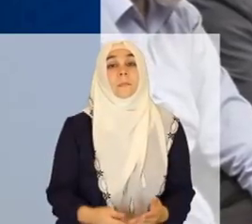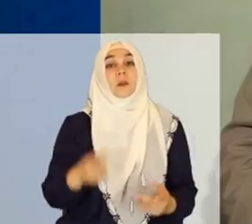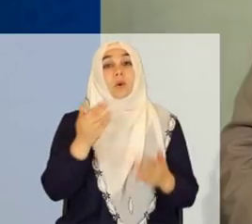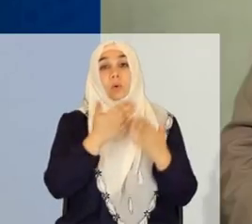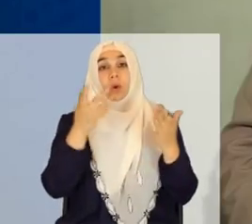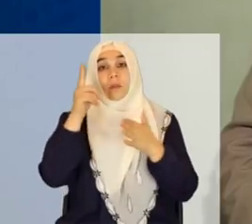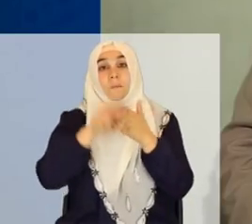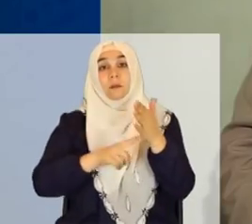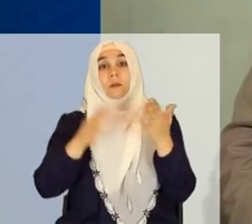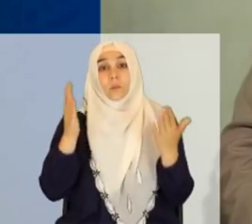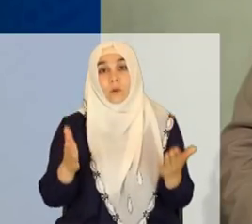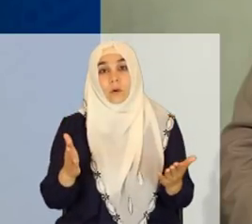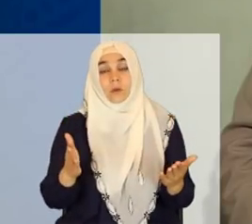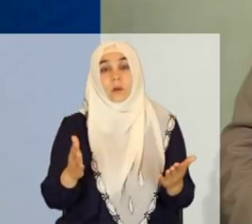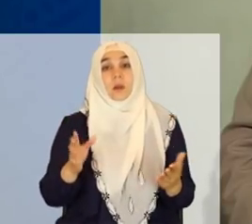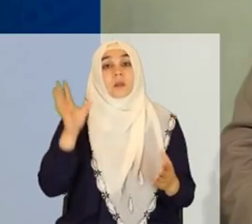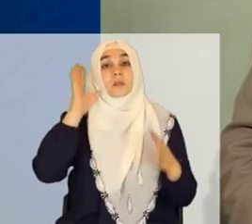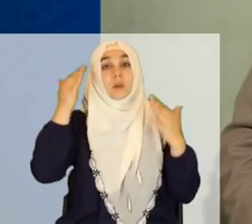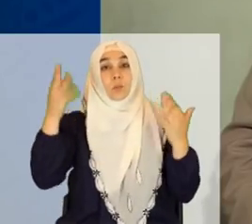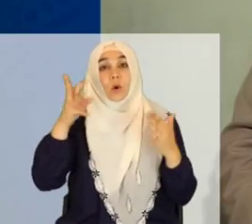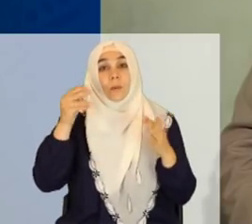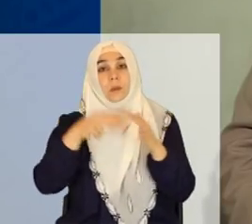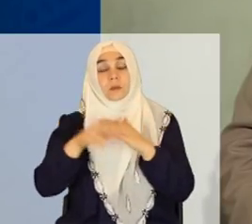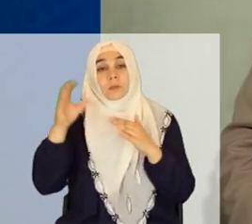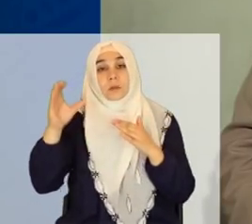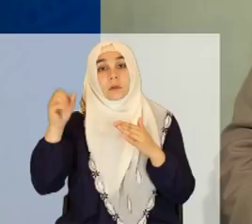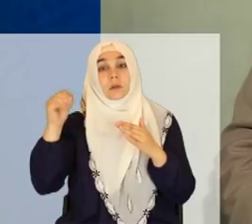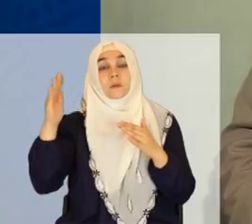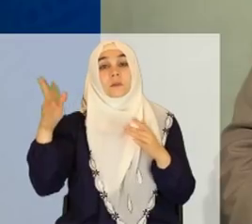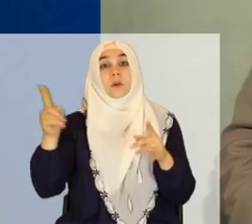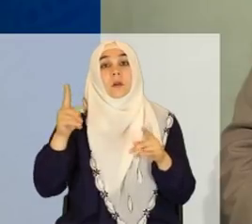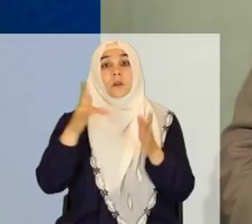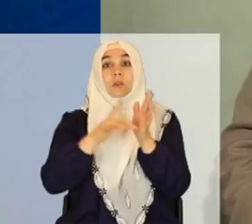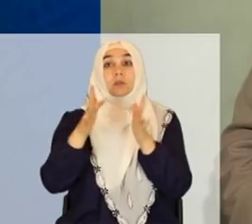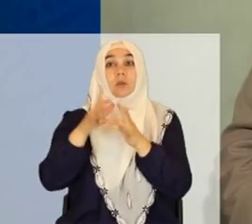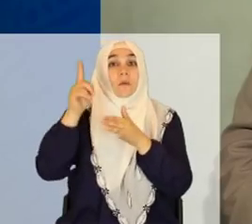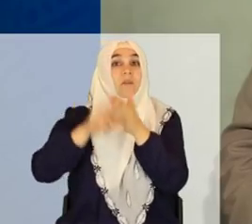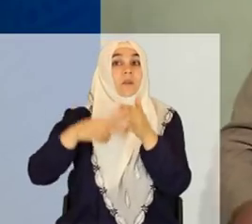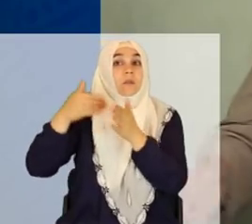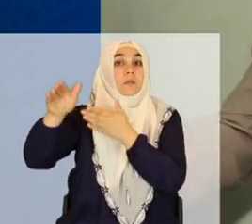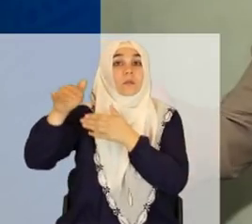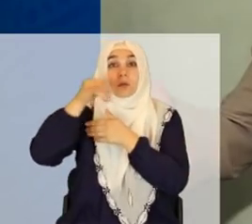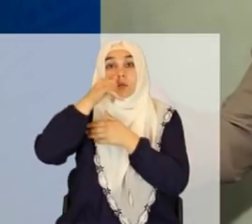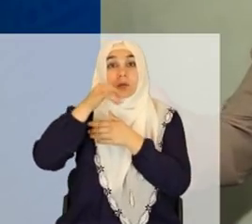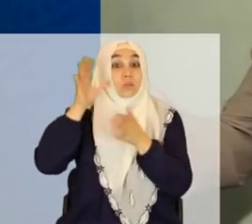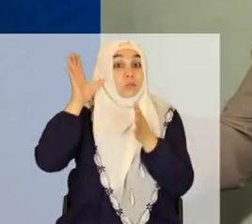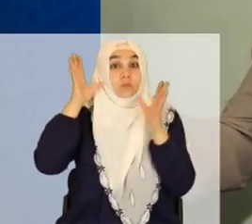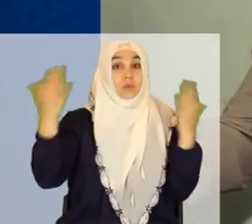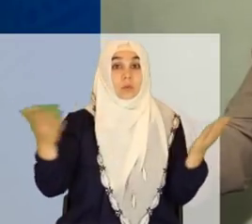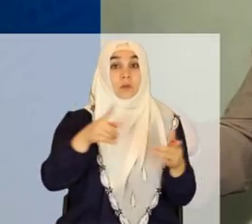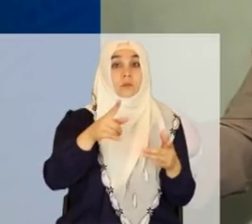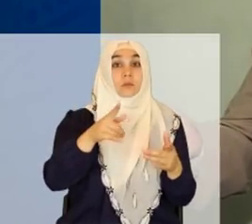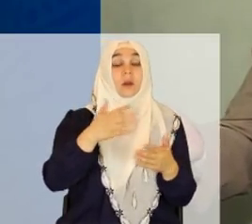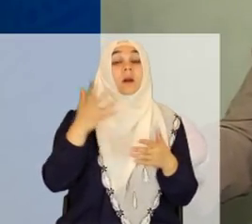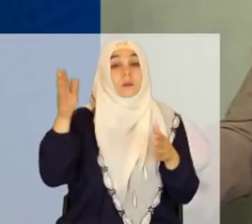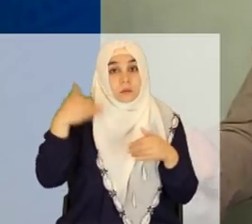Qur'onga iymoni bor, islomga iymoni bor, Muhammad alayhissalomga iymoni bor u Iso alayhissalomni inkor qilaman desa musulmon bo'lmaydi.